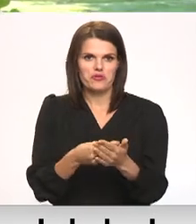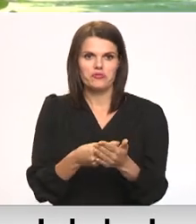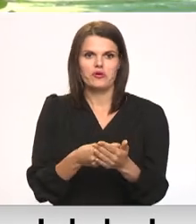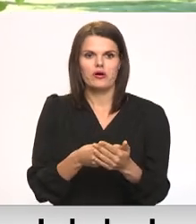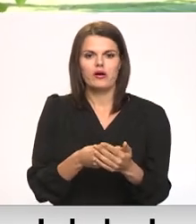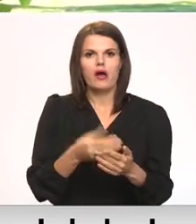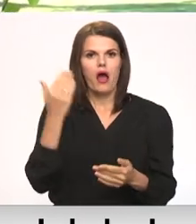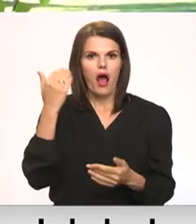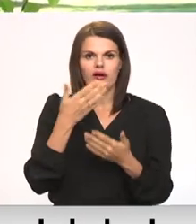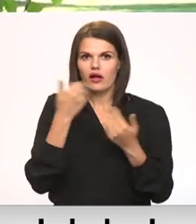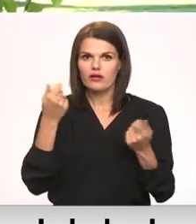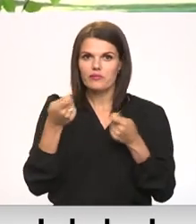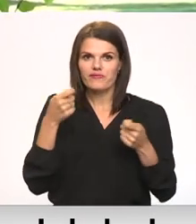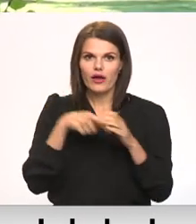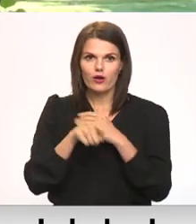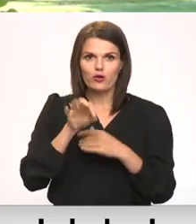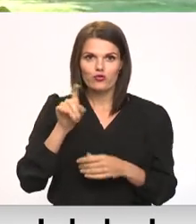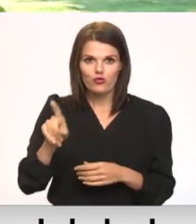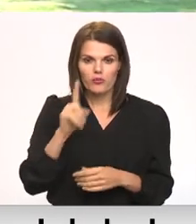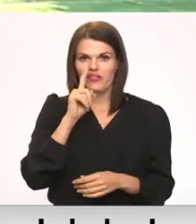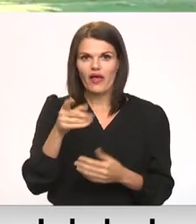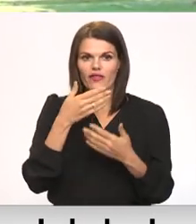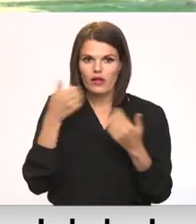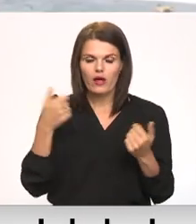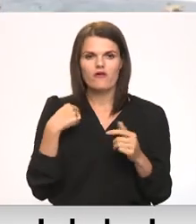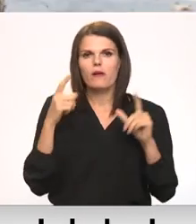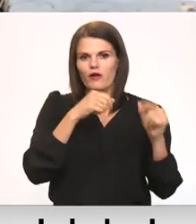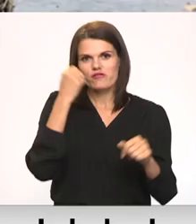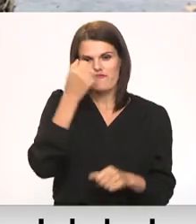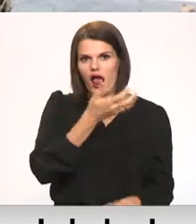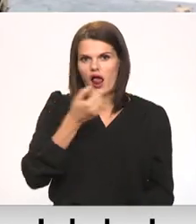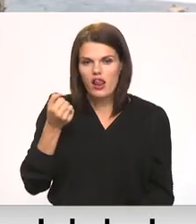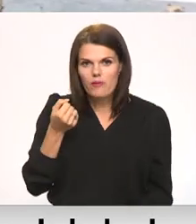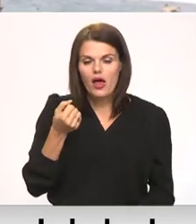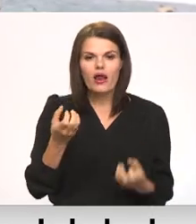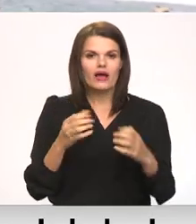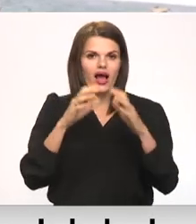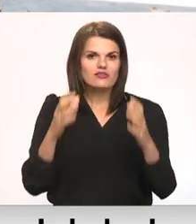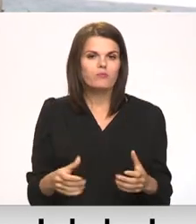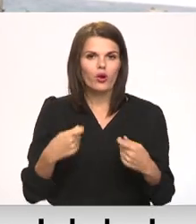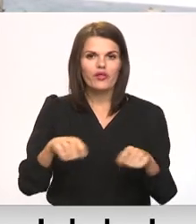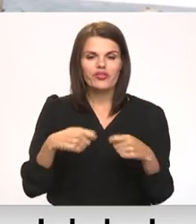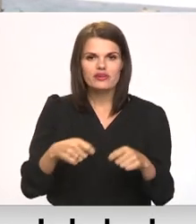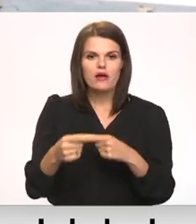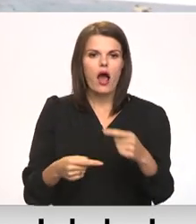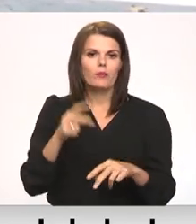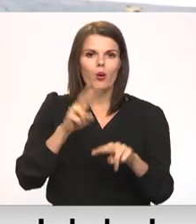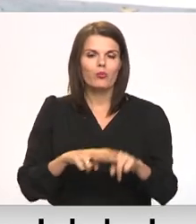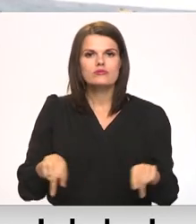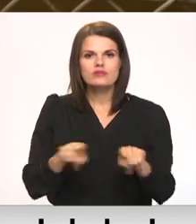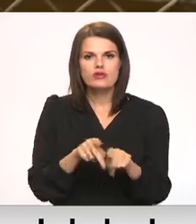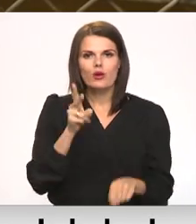Te vienlaika nebija topā, kad nedēļa nebija vispār balonu, tad brauc uz Valmieru. Gāzes balonu tirdzniecības un apmaiņas punkts atrodas